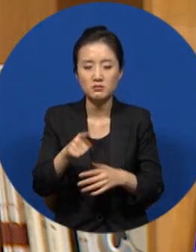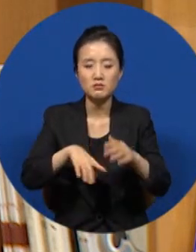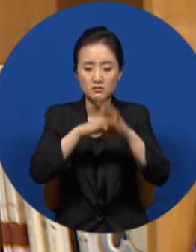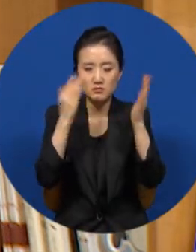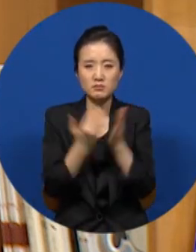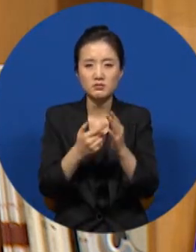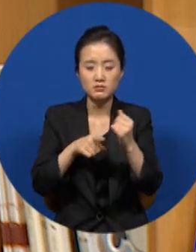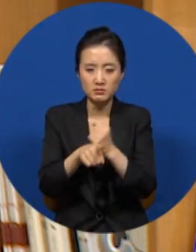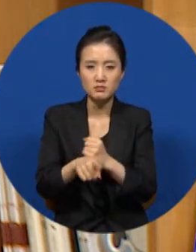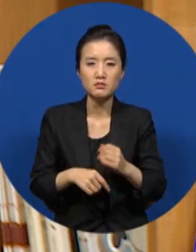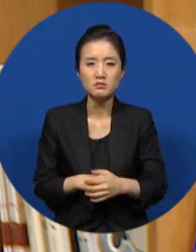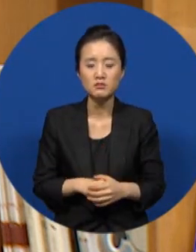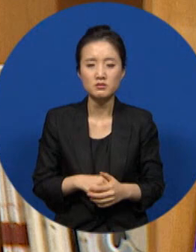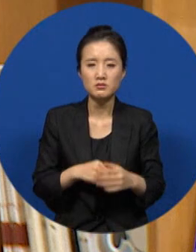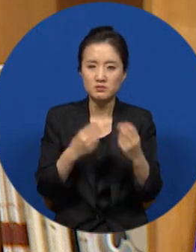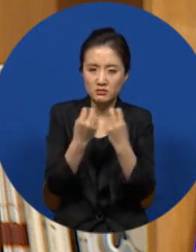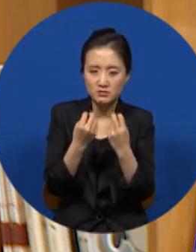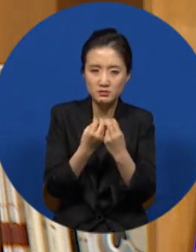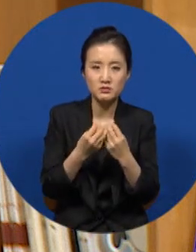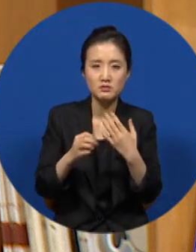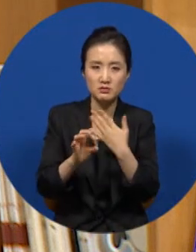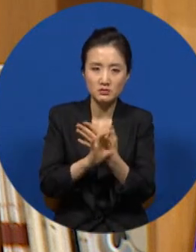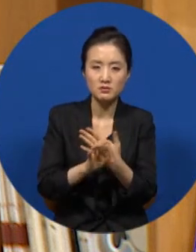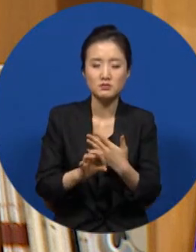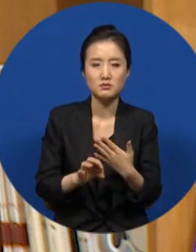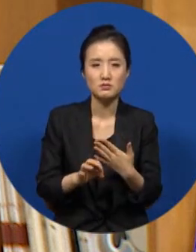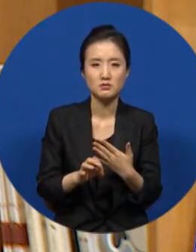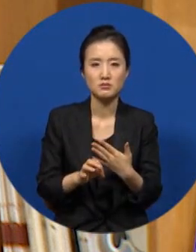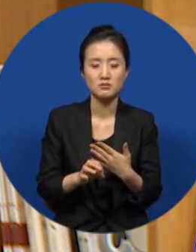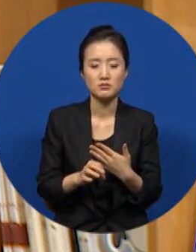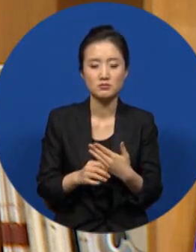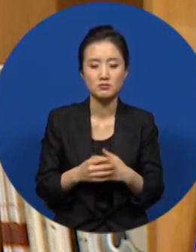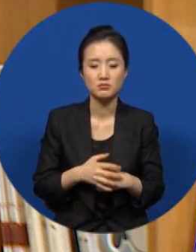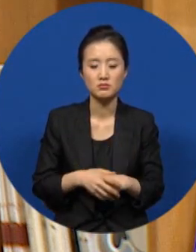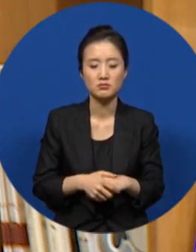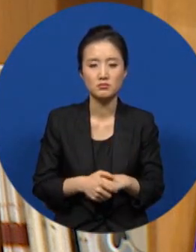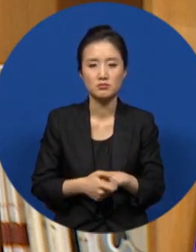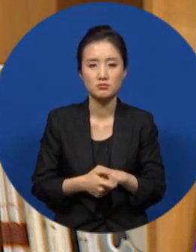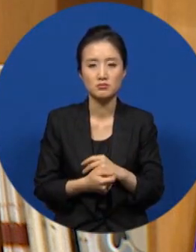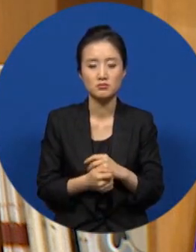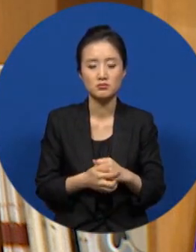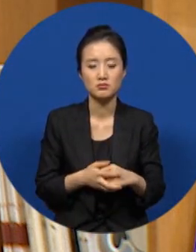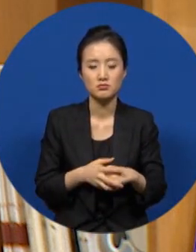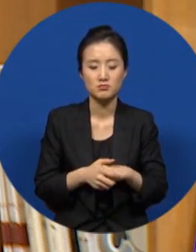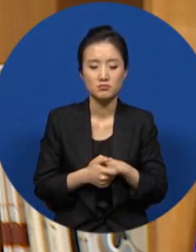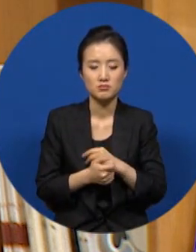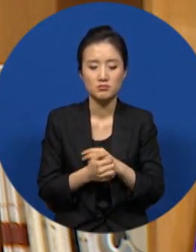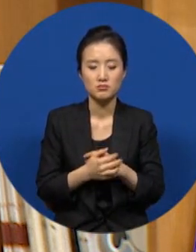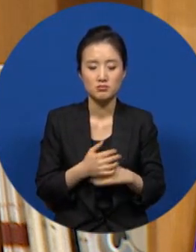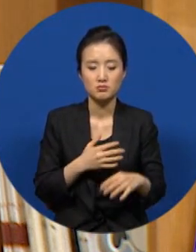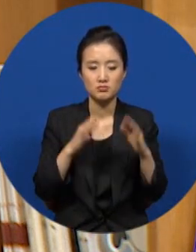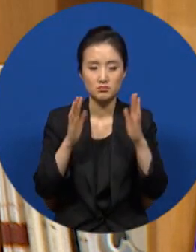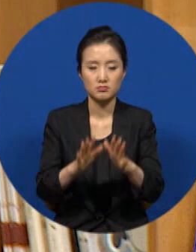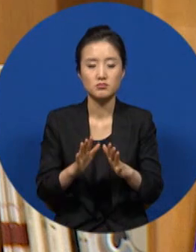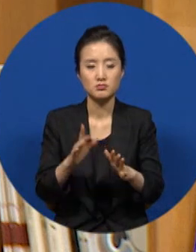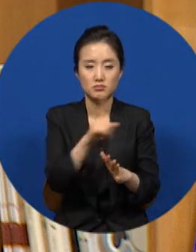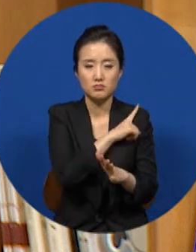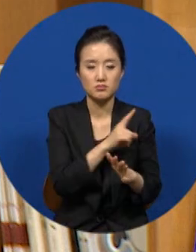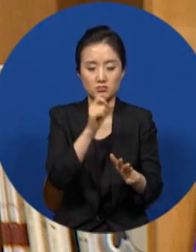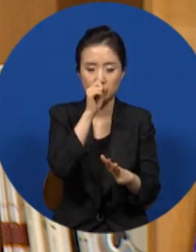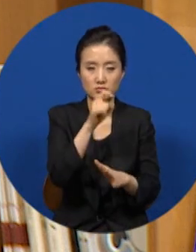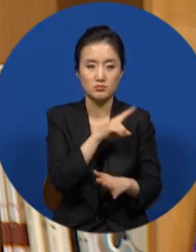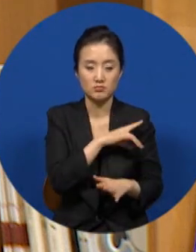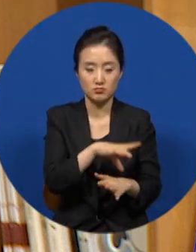그래서 어떻게 how to react, 이게 사실 또 핵심인 거예요. 자, 그리고 가장 좋은 관상은